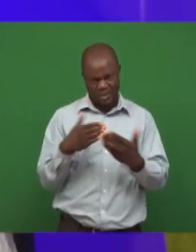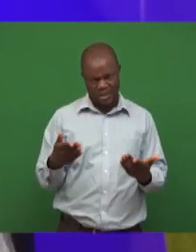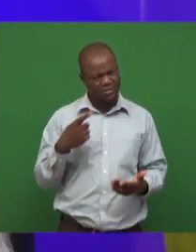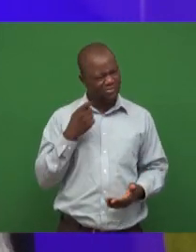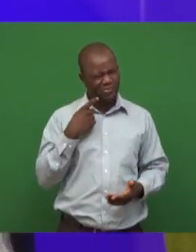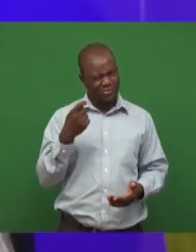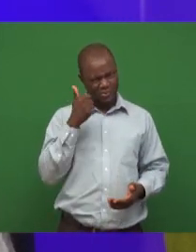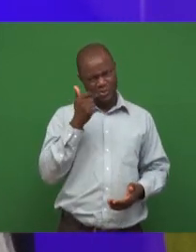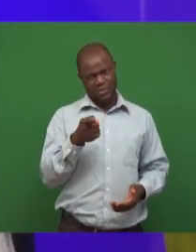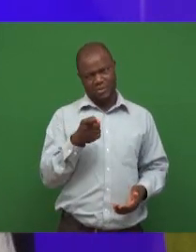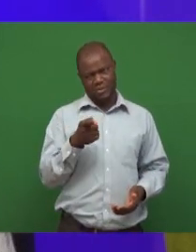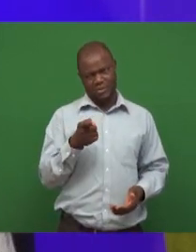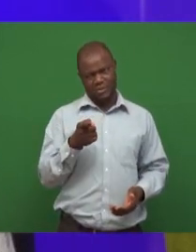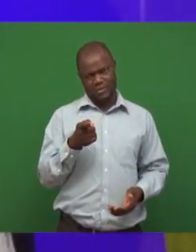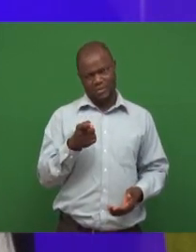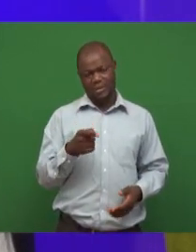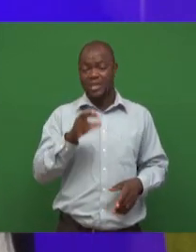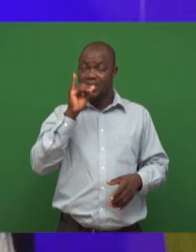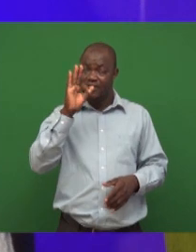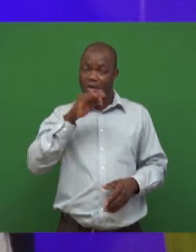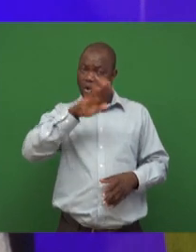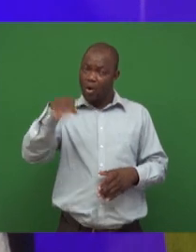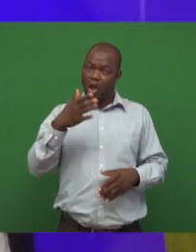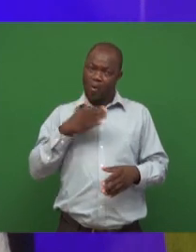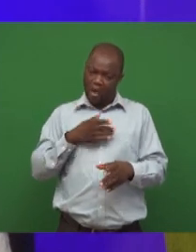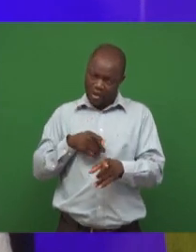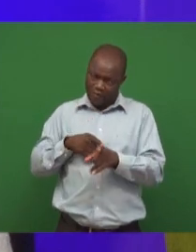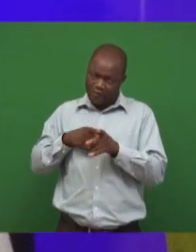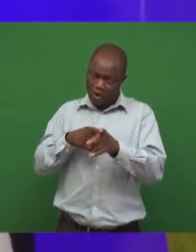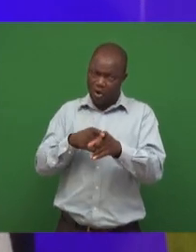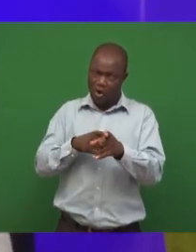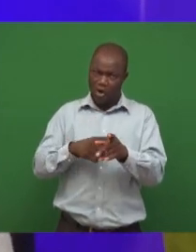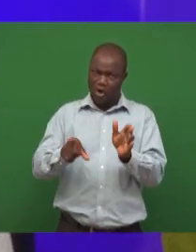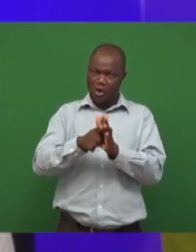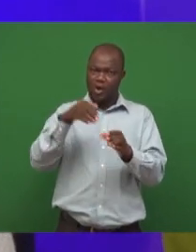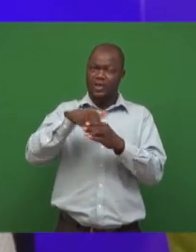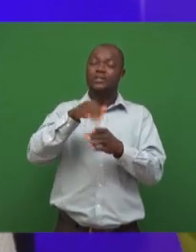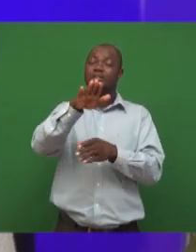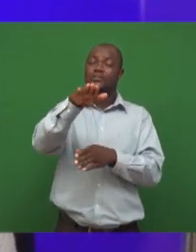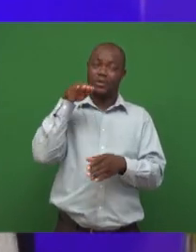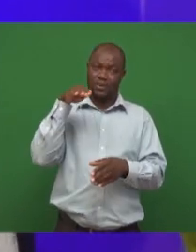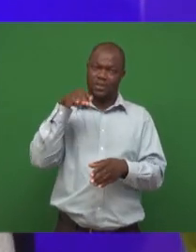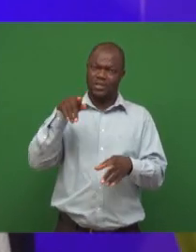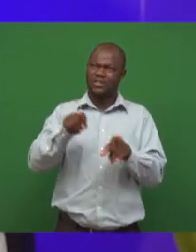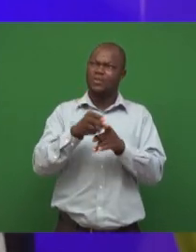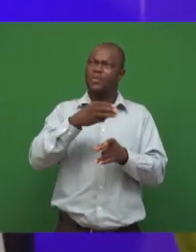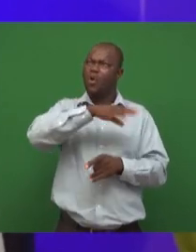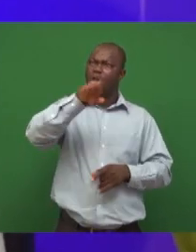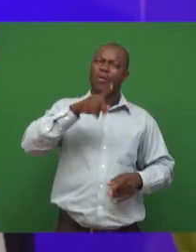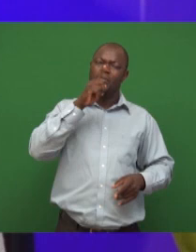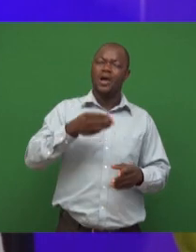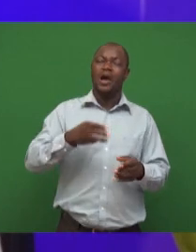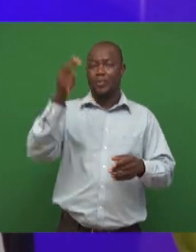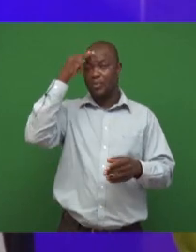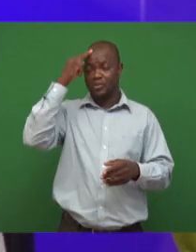Pamutemo chaiwo mutemo ukada kuteedzerwa muZimbabwe ndakati rimwe zuva Maisamba wano anongoti hanzi ku traffic mapurisa kune